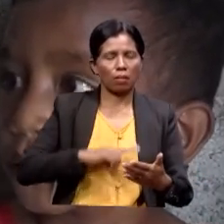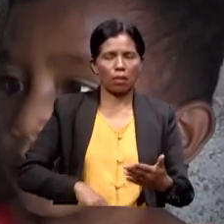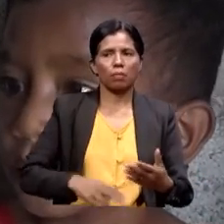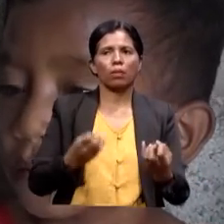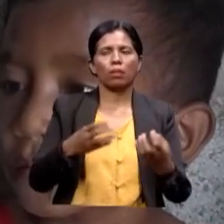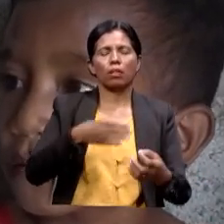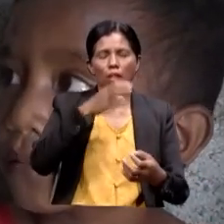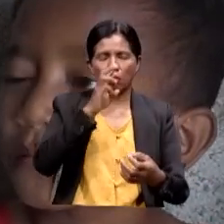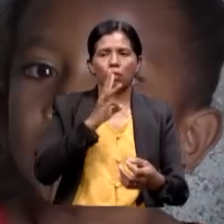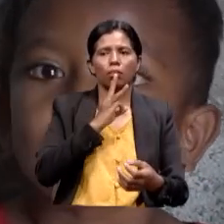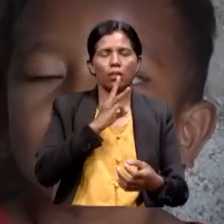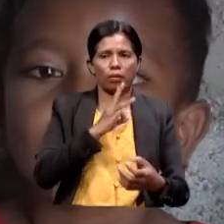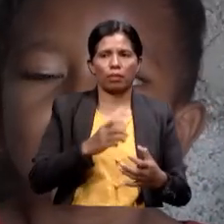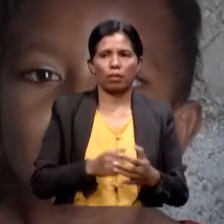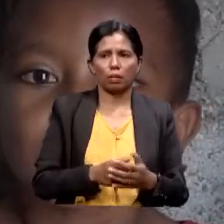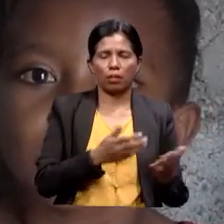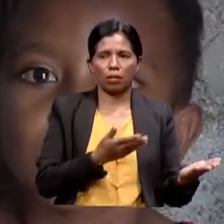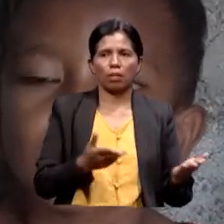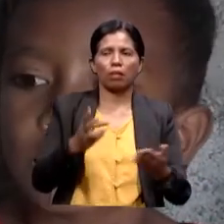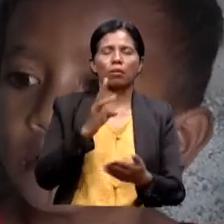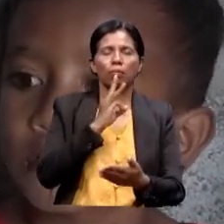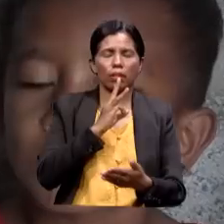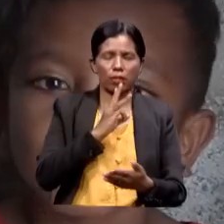be. Lur be aku abai himu.